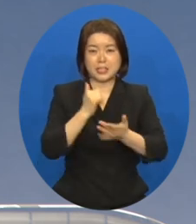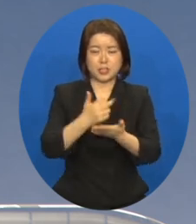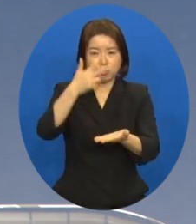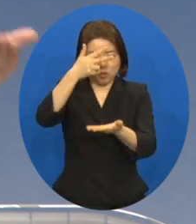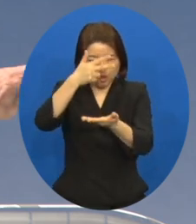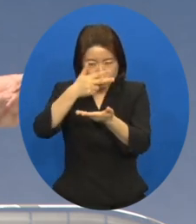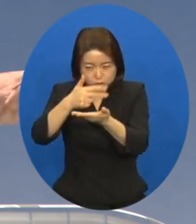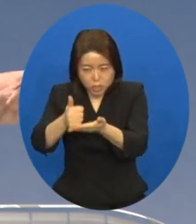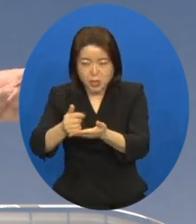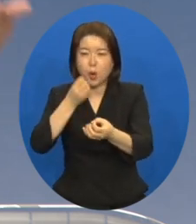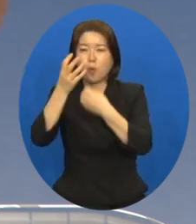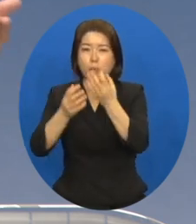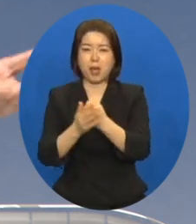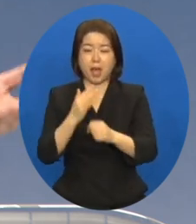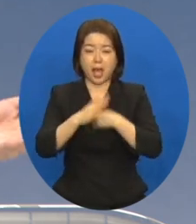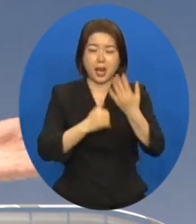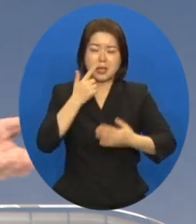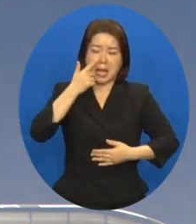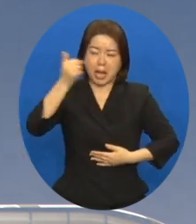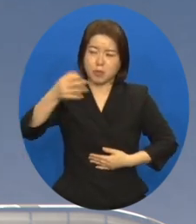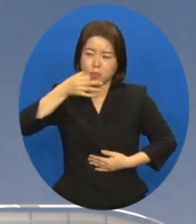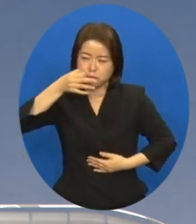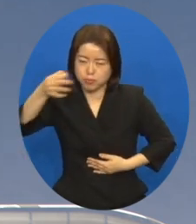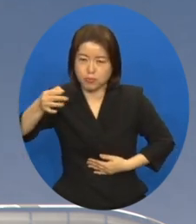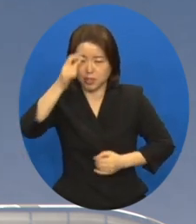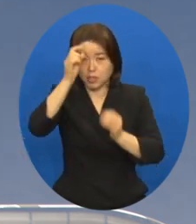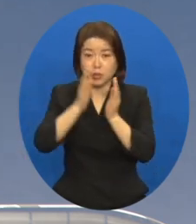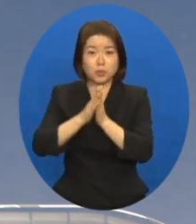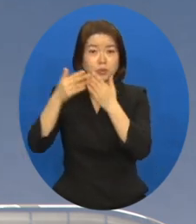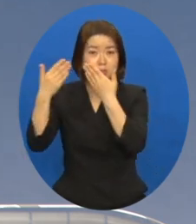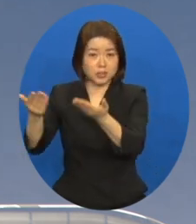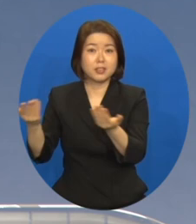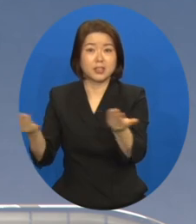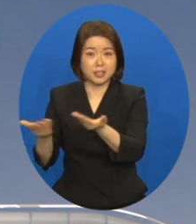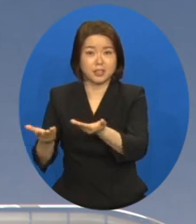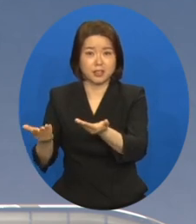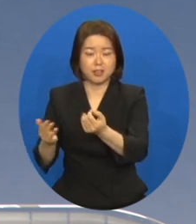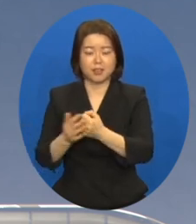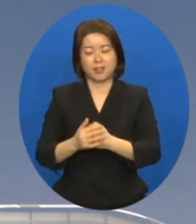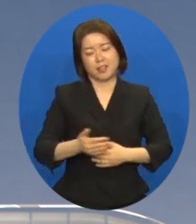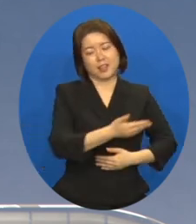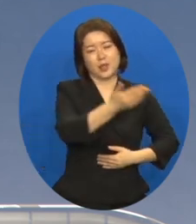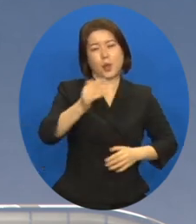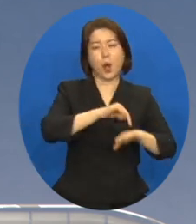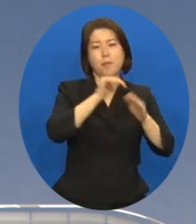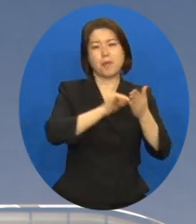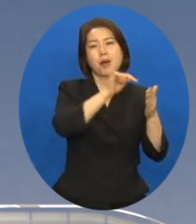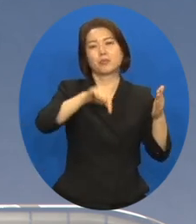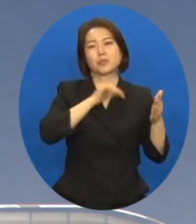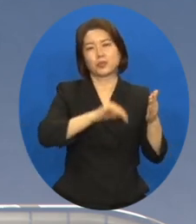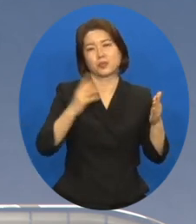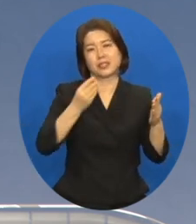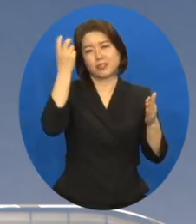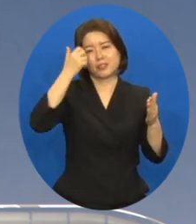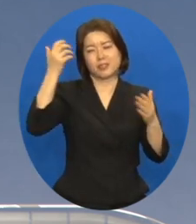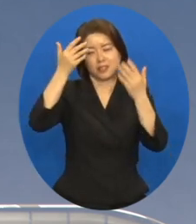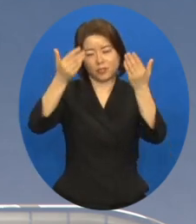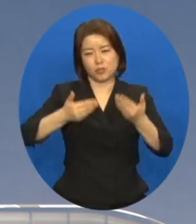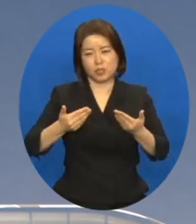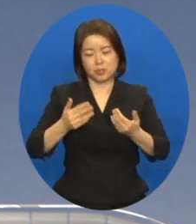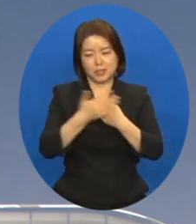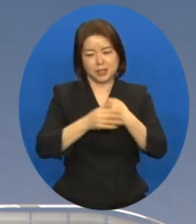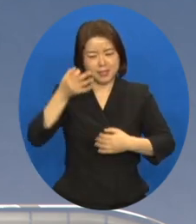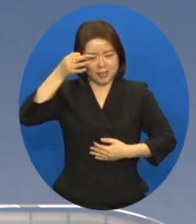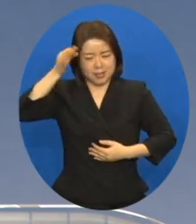되고 하나님을 아버지라고 그렇게 부르며 기도하게 되고 여러분의 마음속에 성령께서 주시는 은혜가